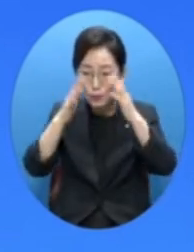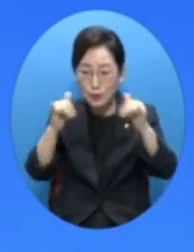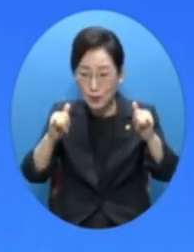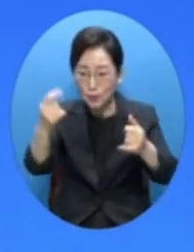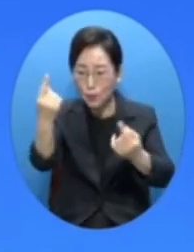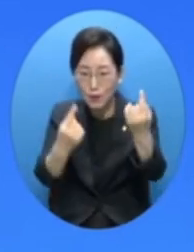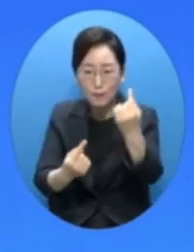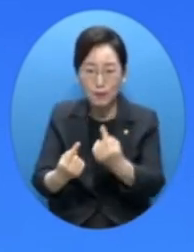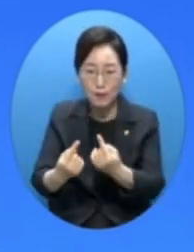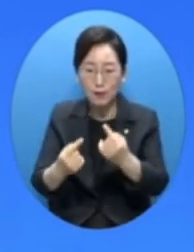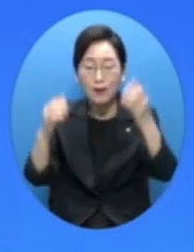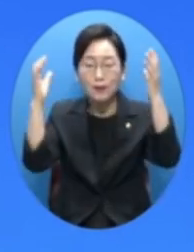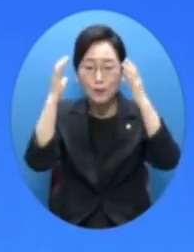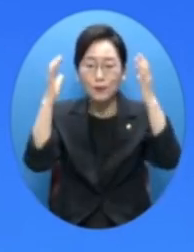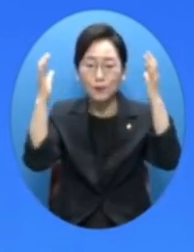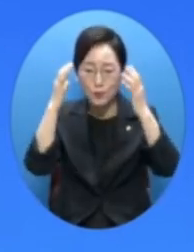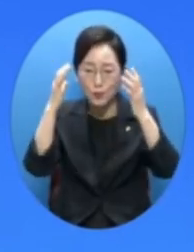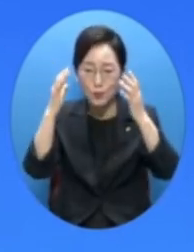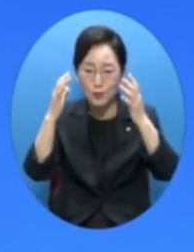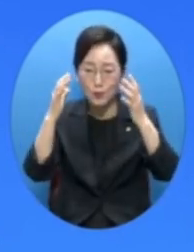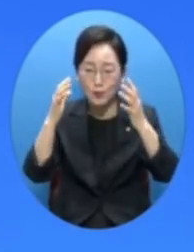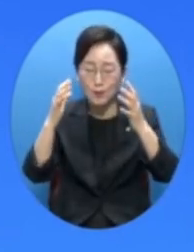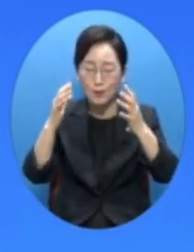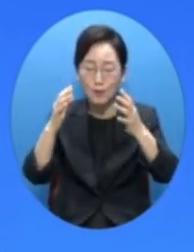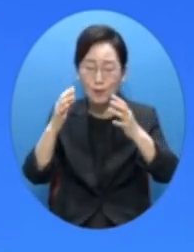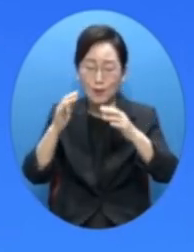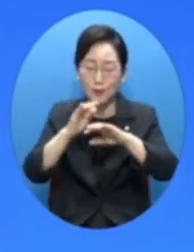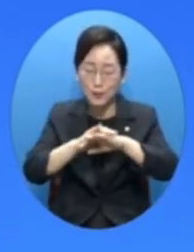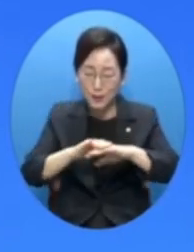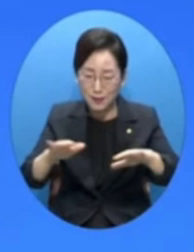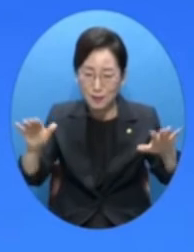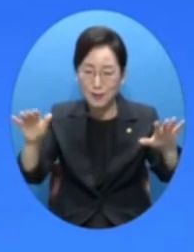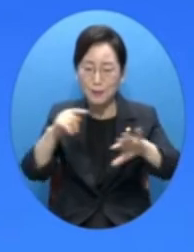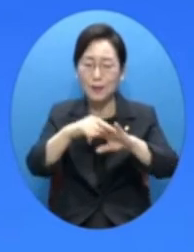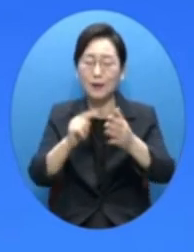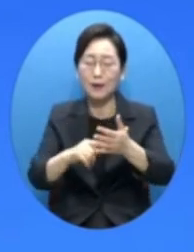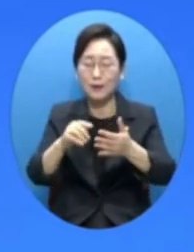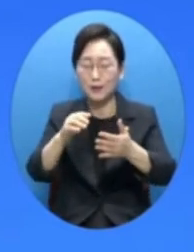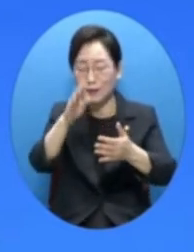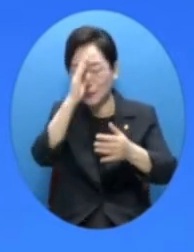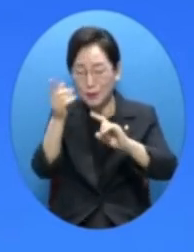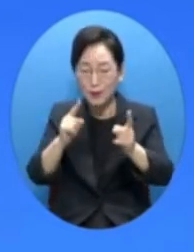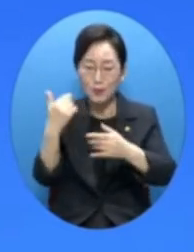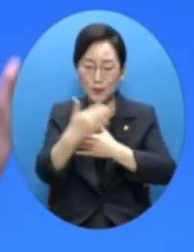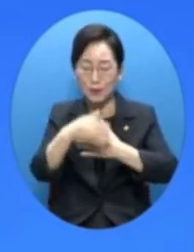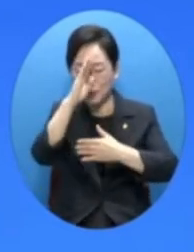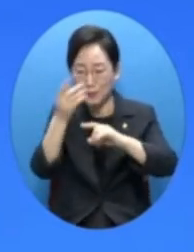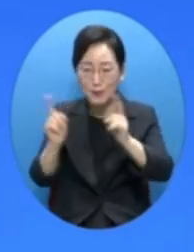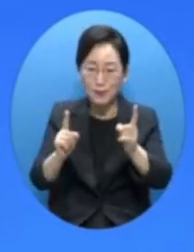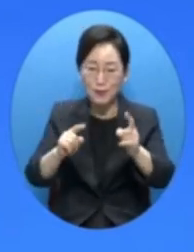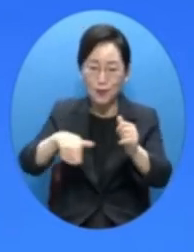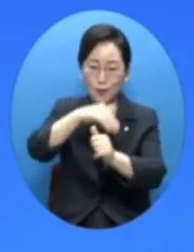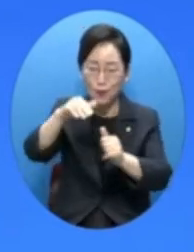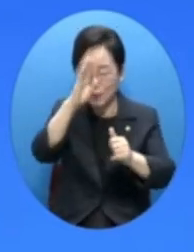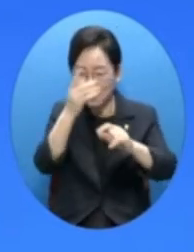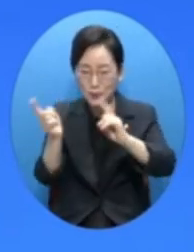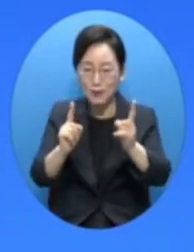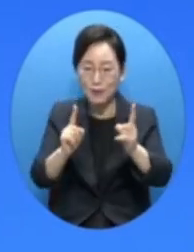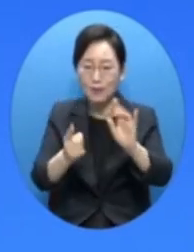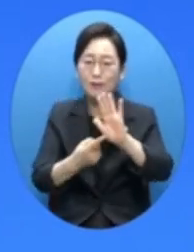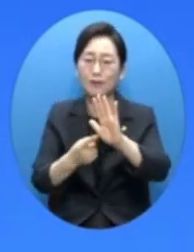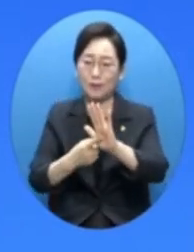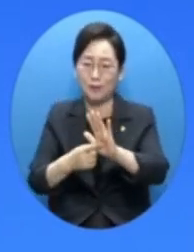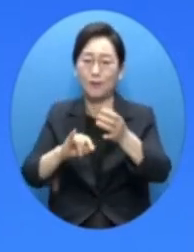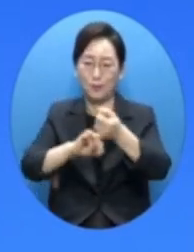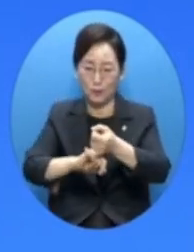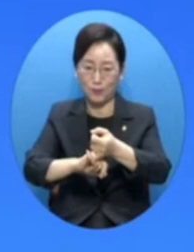와서 고통의 모든 멍에를 벗어버리고 마음이 치료받고 육신이 치료받고 환경이 치료받는 역사가 나타나게 해야 될